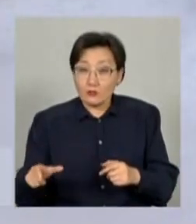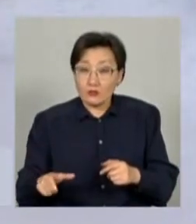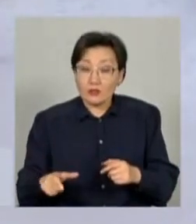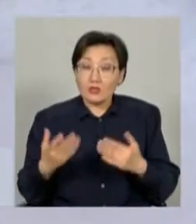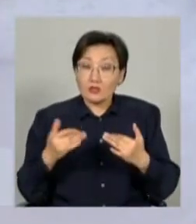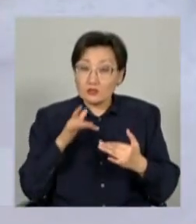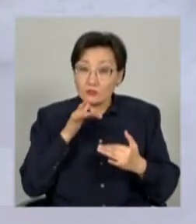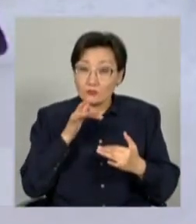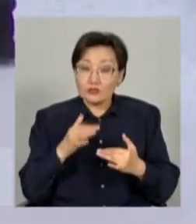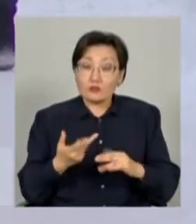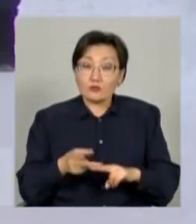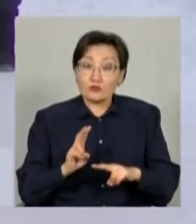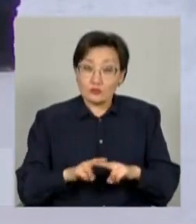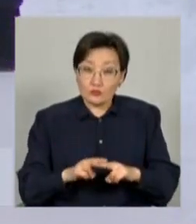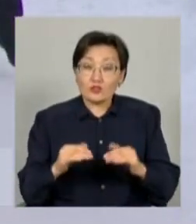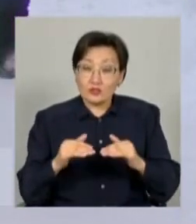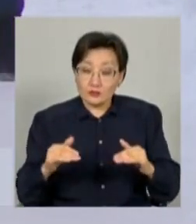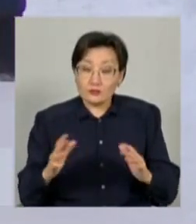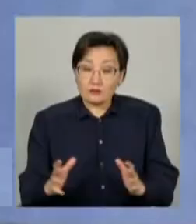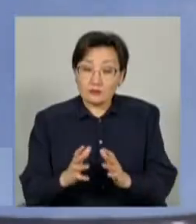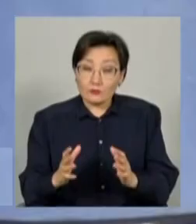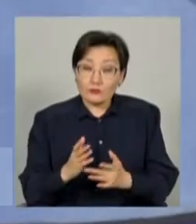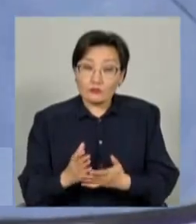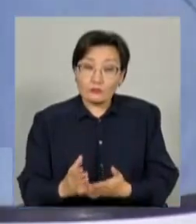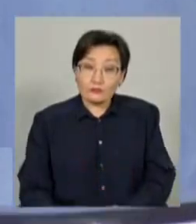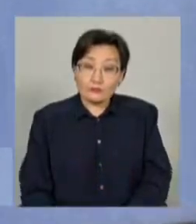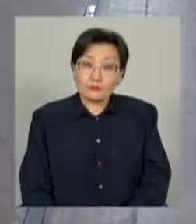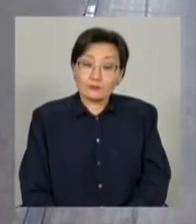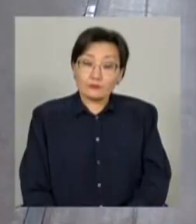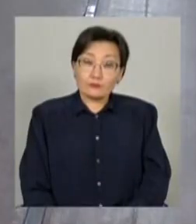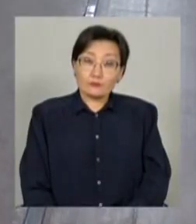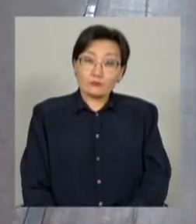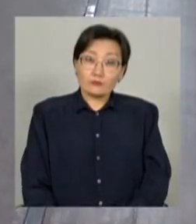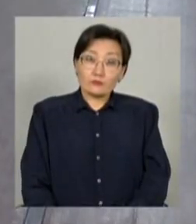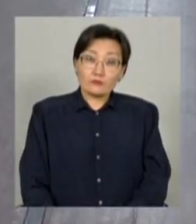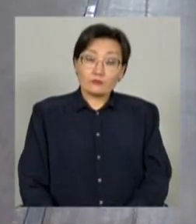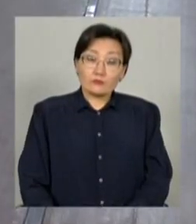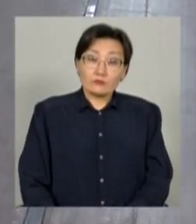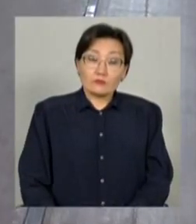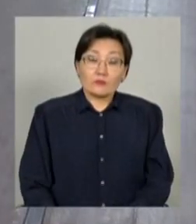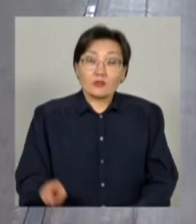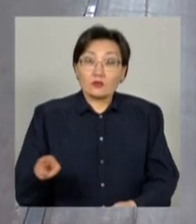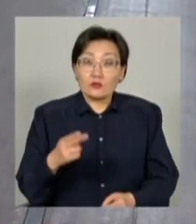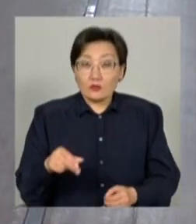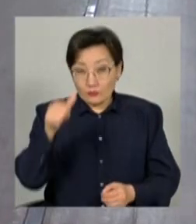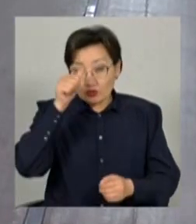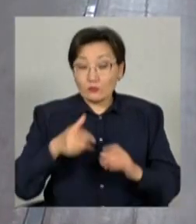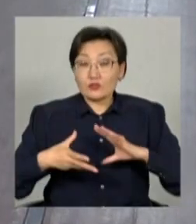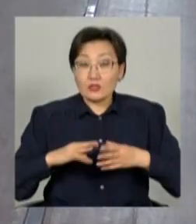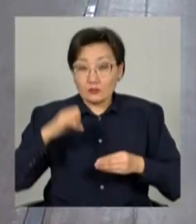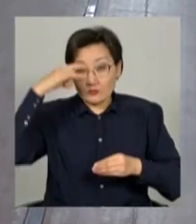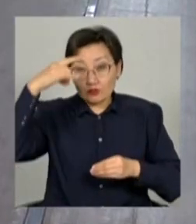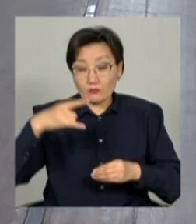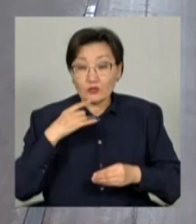адамды құрайды. Қазіргі санда сол деңгейде тұр. По итогам декабря. Желтоқсан айының қорытындысы бойынша